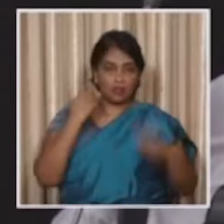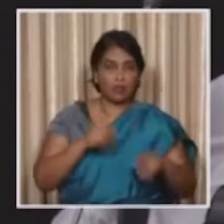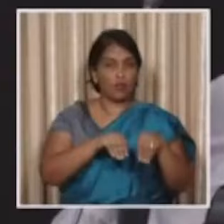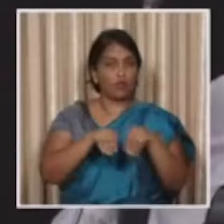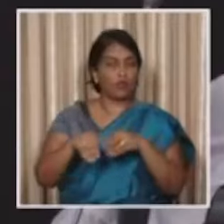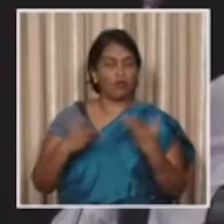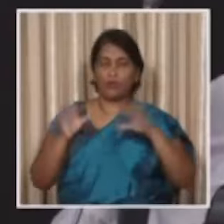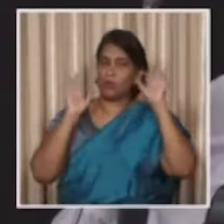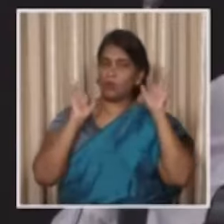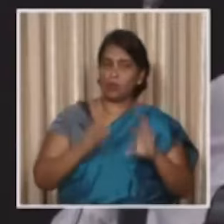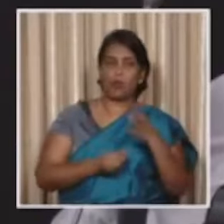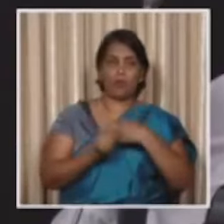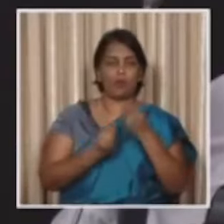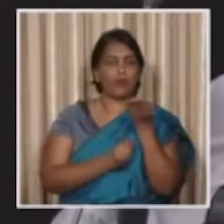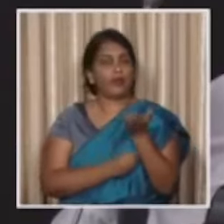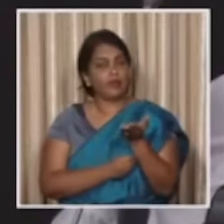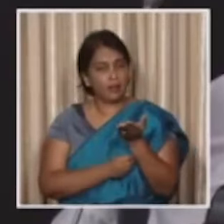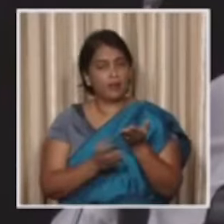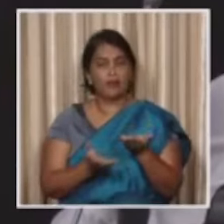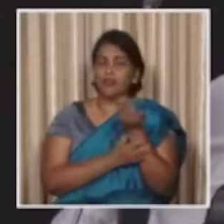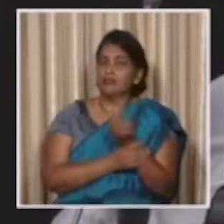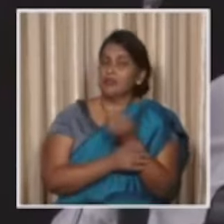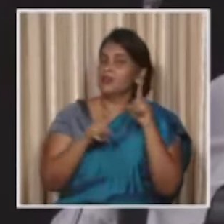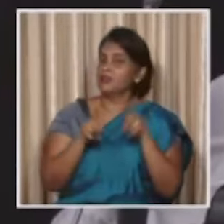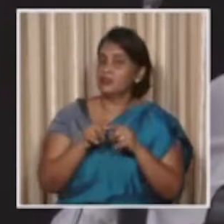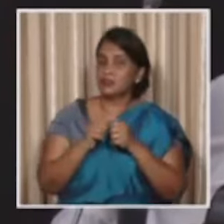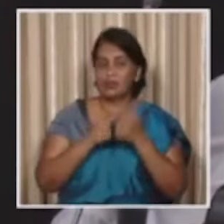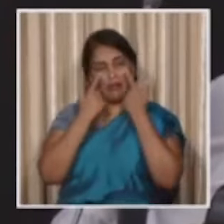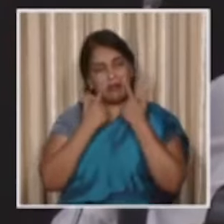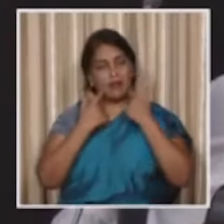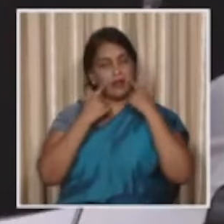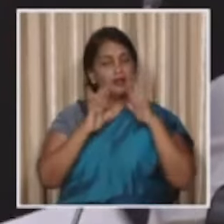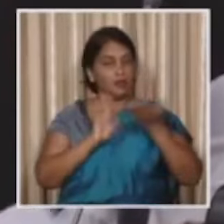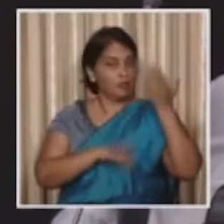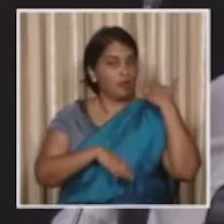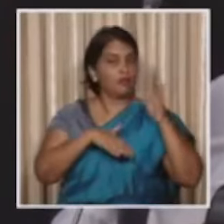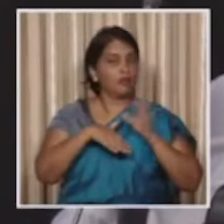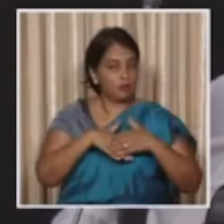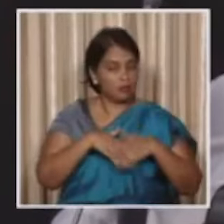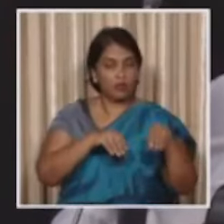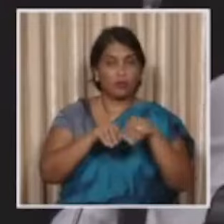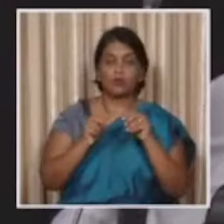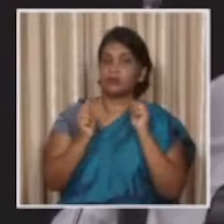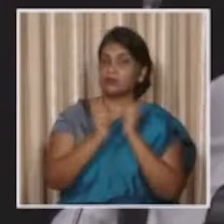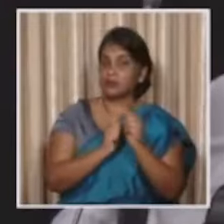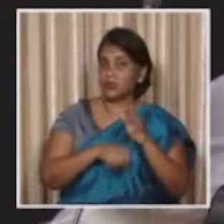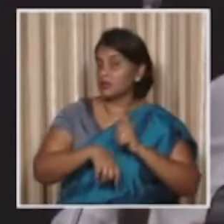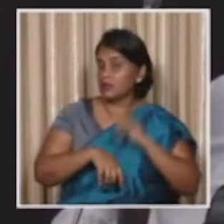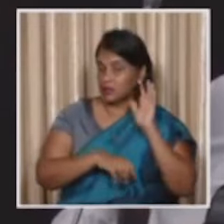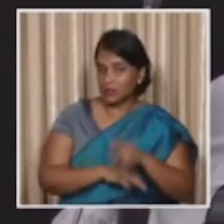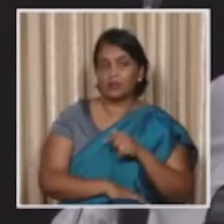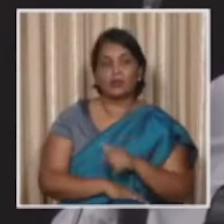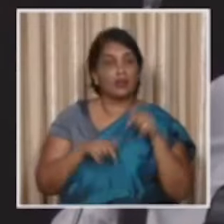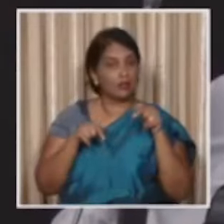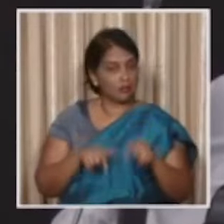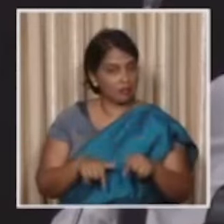ගොවියා ගොවිමෙන් ඈත් කරලා පොර ටිකක් ඉල්ලගෙන හිඟා කන තත්ත්වයට පත් වෙන, අඬා වැටෙන තත්ත්වයට පත් වෙන තත්ත්වයට ගොවියාපත් වෙලා තිබුණු අවස්ථාවක